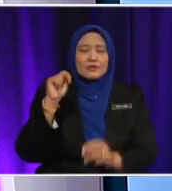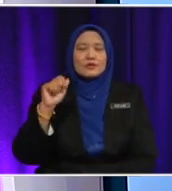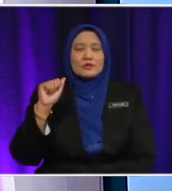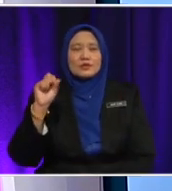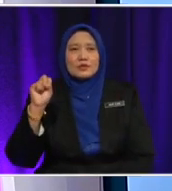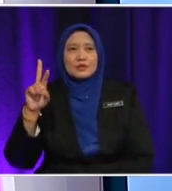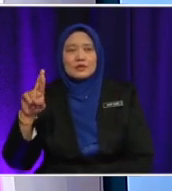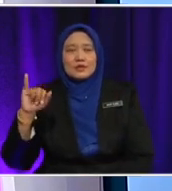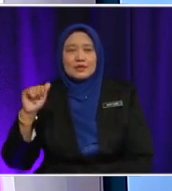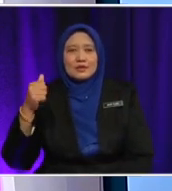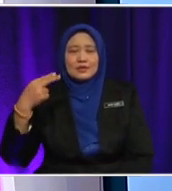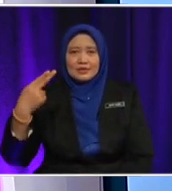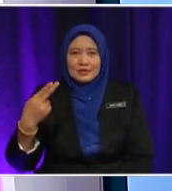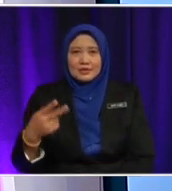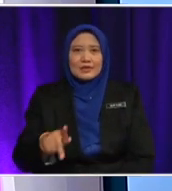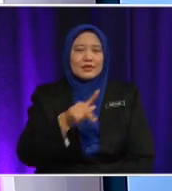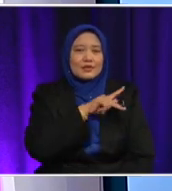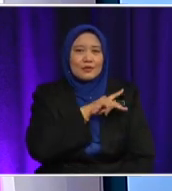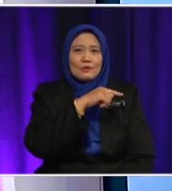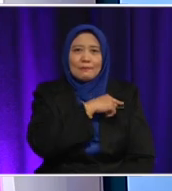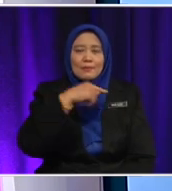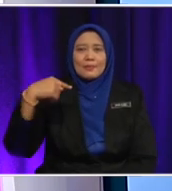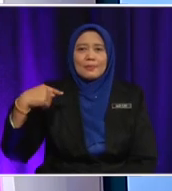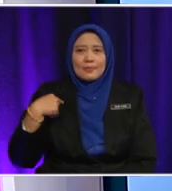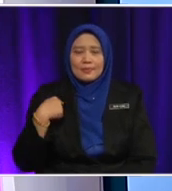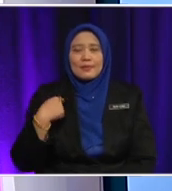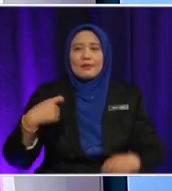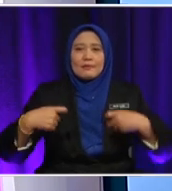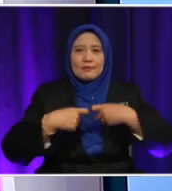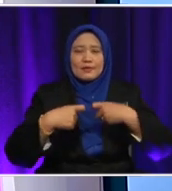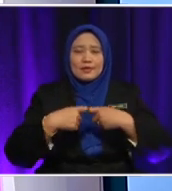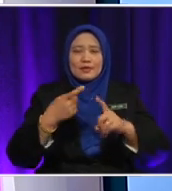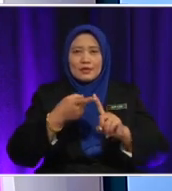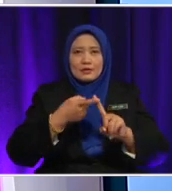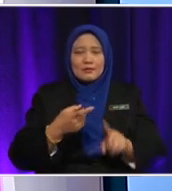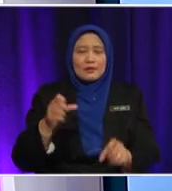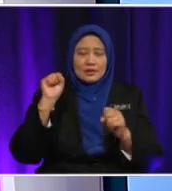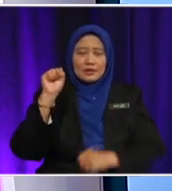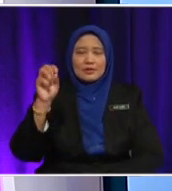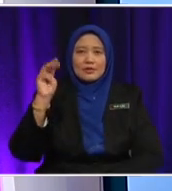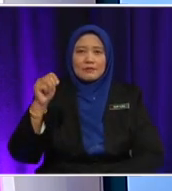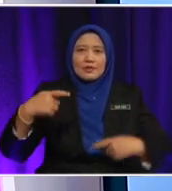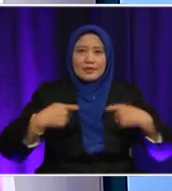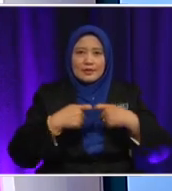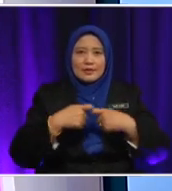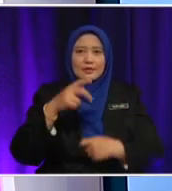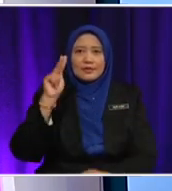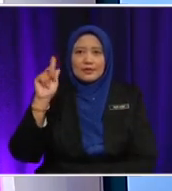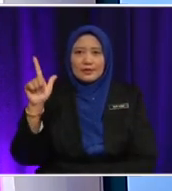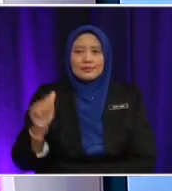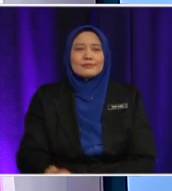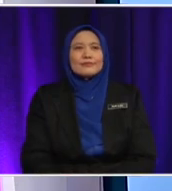ketua panitia pengajian kejurutraan elektrik dan elektronik dari sekolah menengah teknik Kuala Lumpur